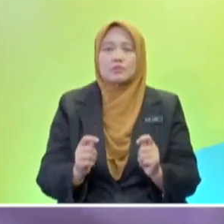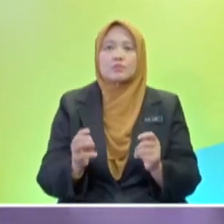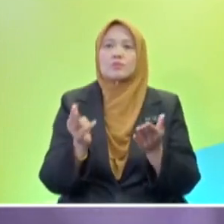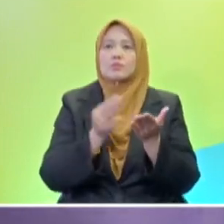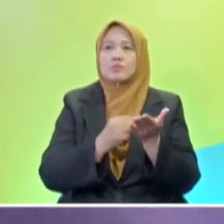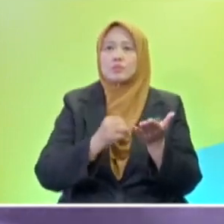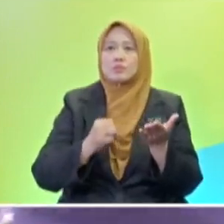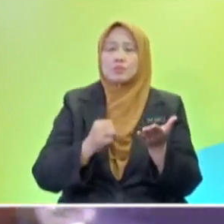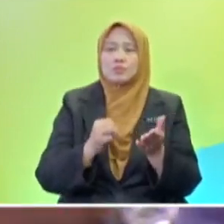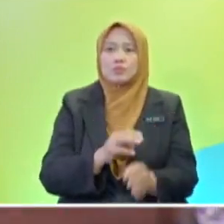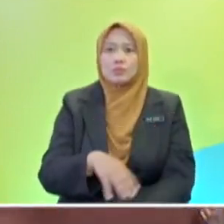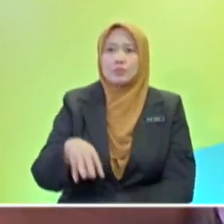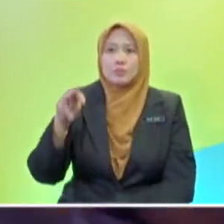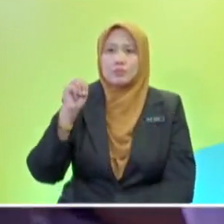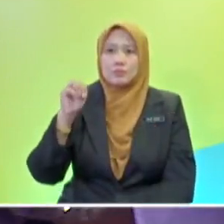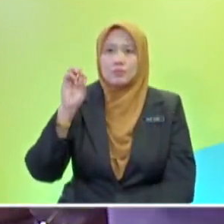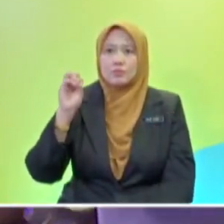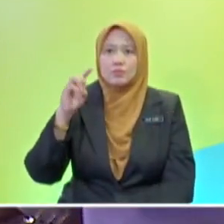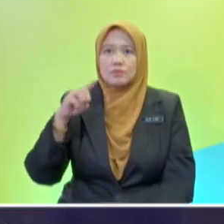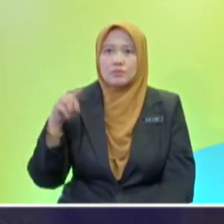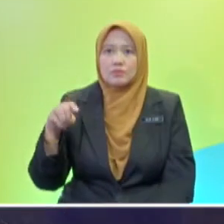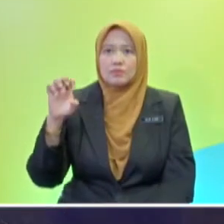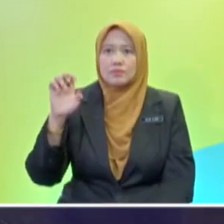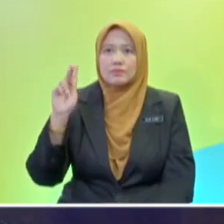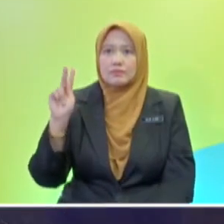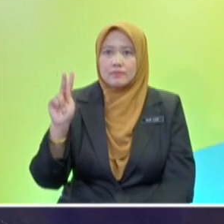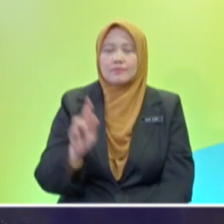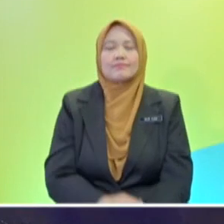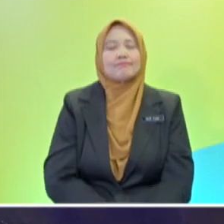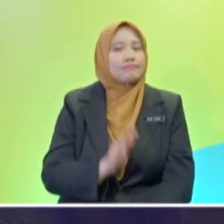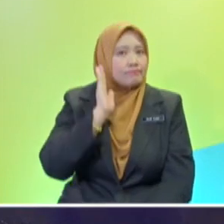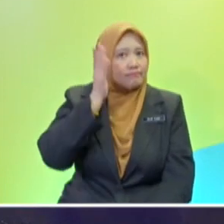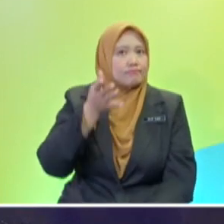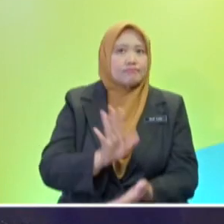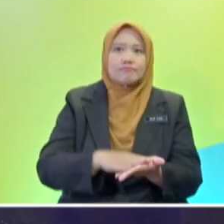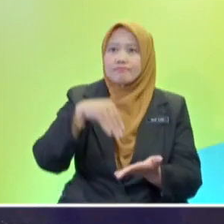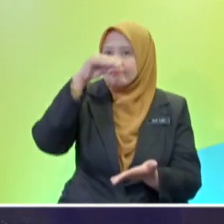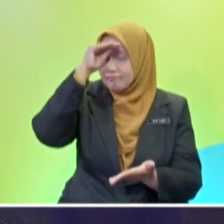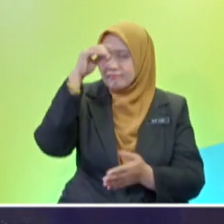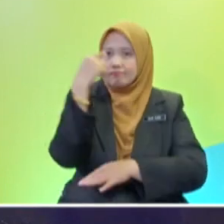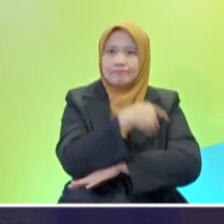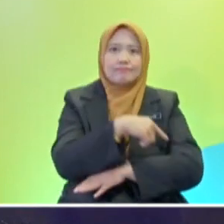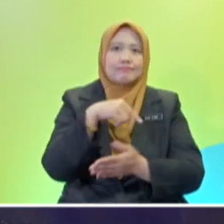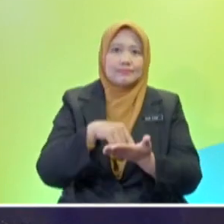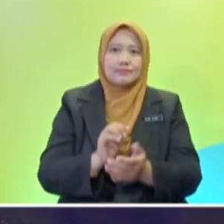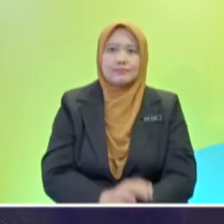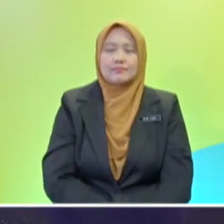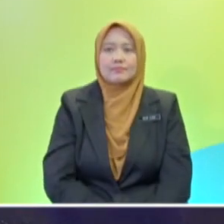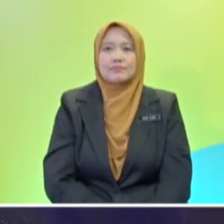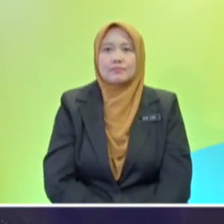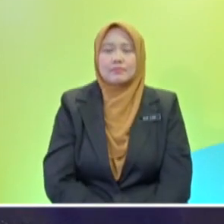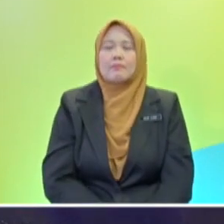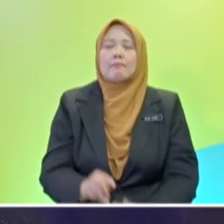menggunakan teknik mozaik itu yang kita akan belajar kali ini yaitu membuat dan membentuk dan